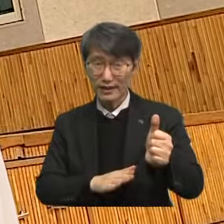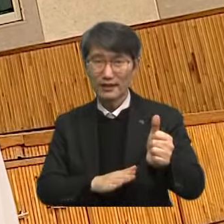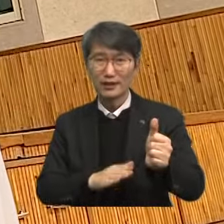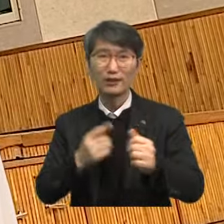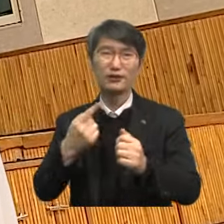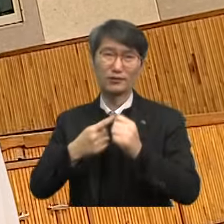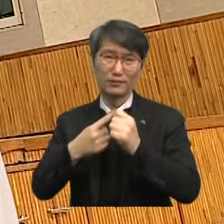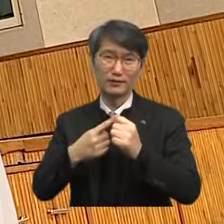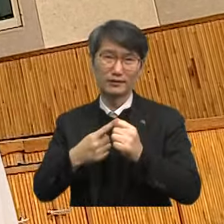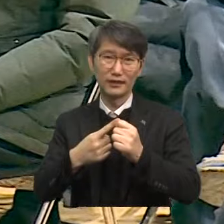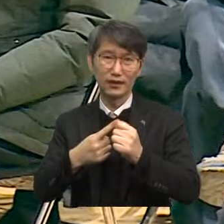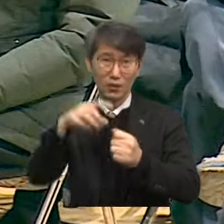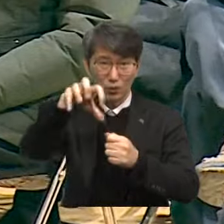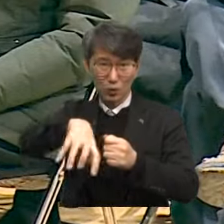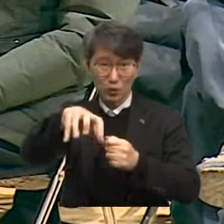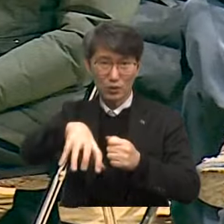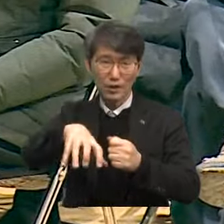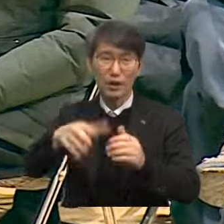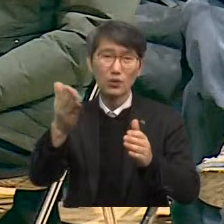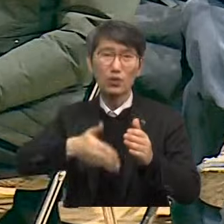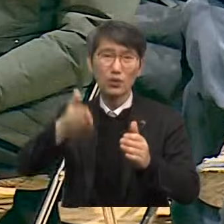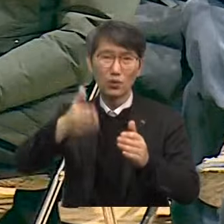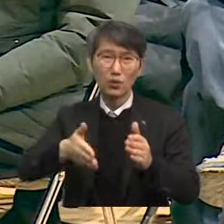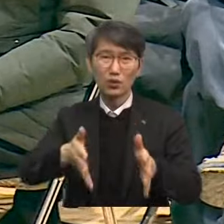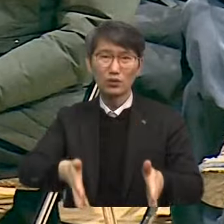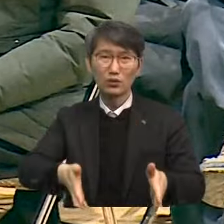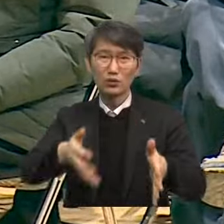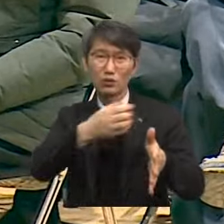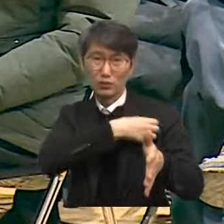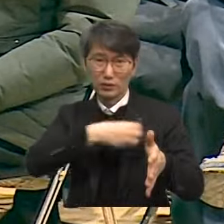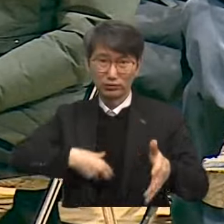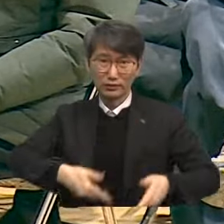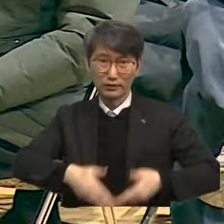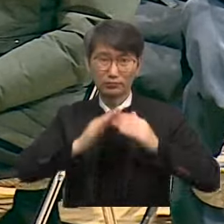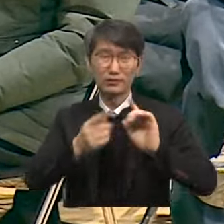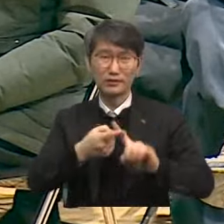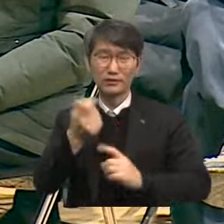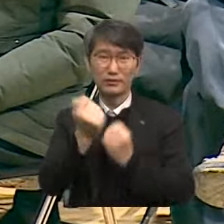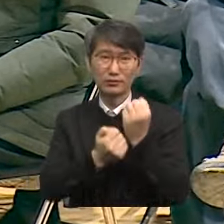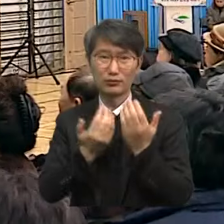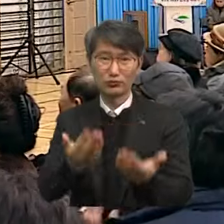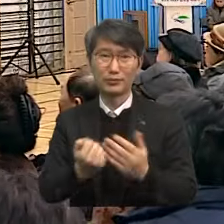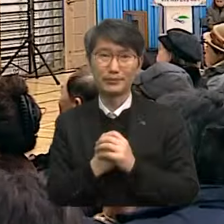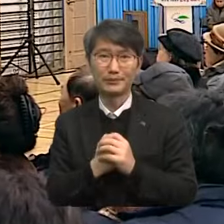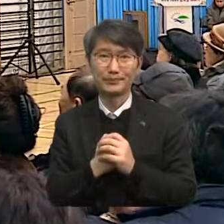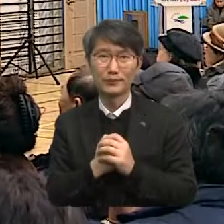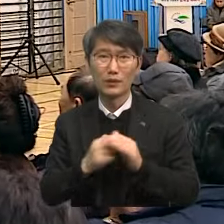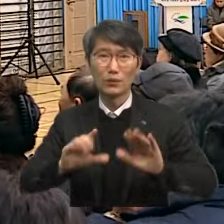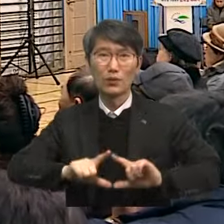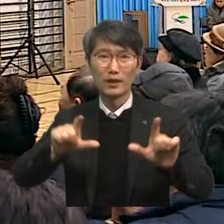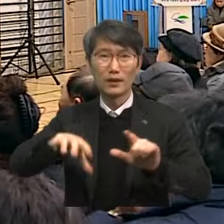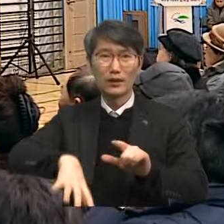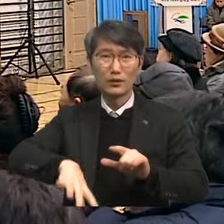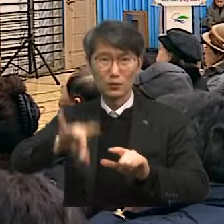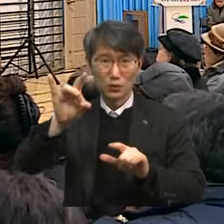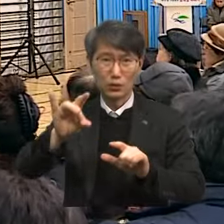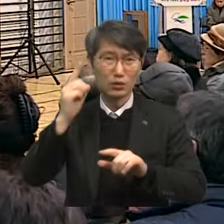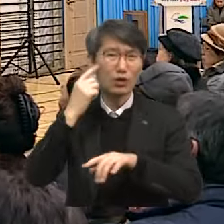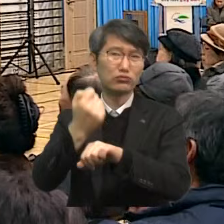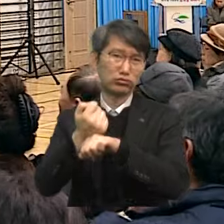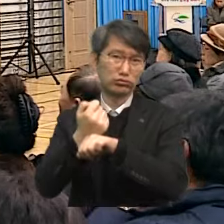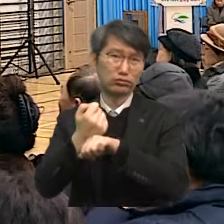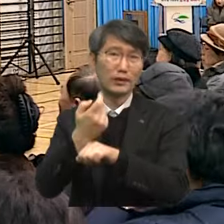첫 번째 현안으로 공공청사 건립 진행 상황부터 설명했습니다. 올해 초 타당성